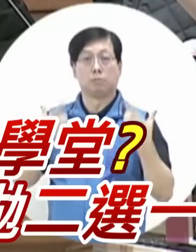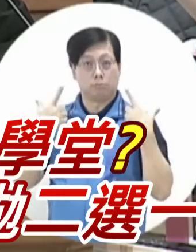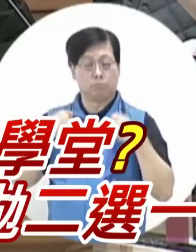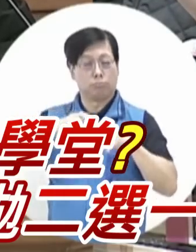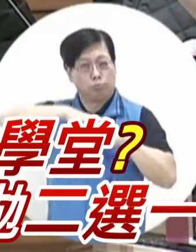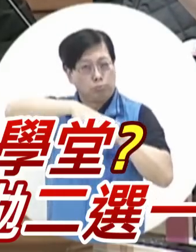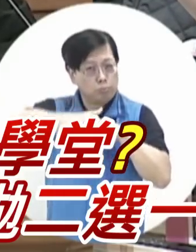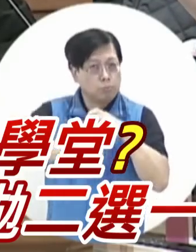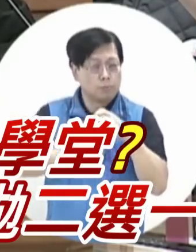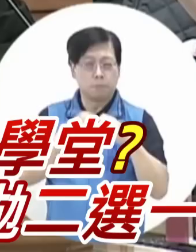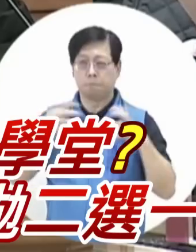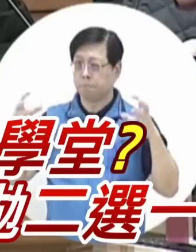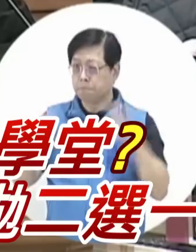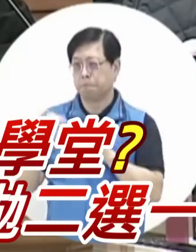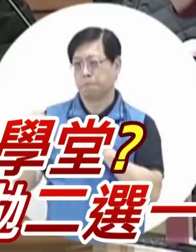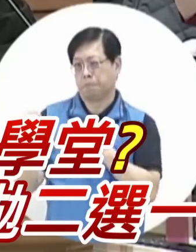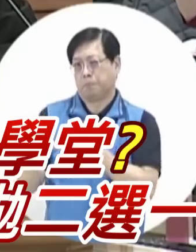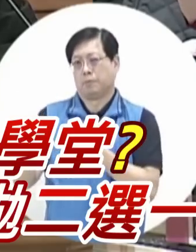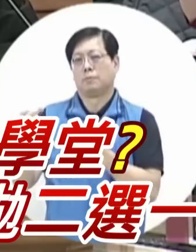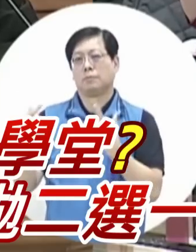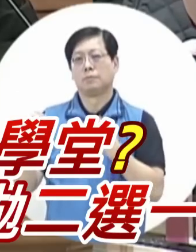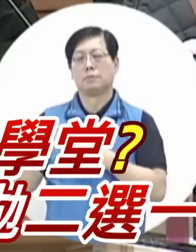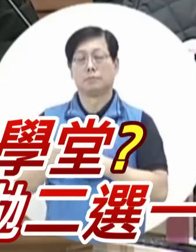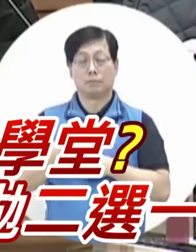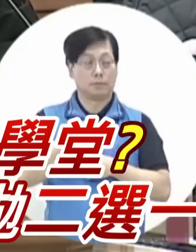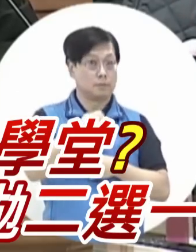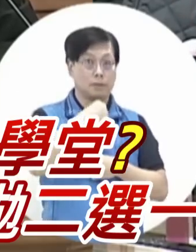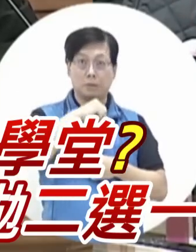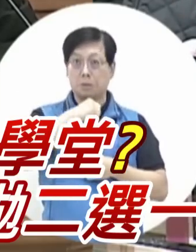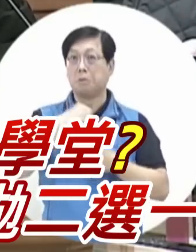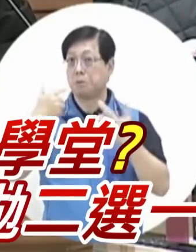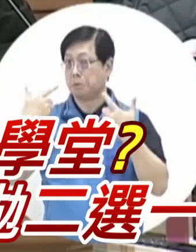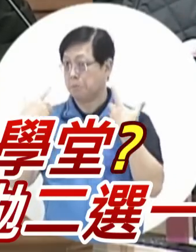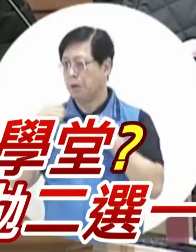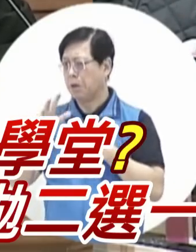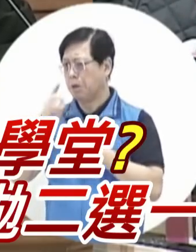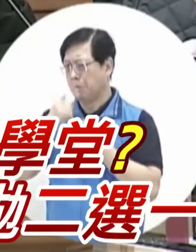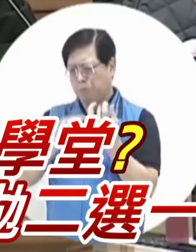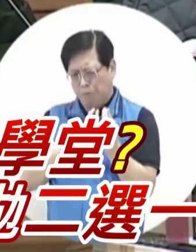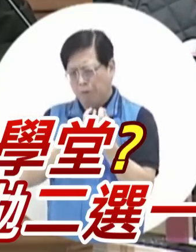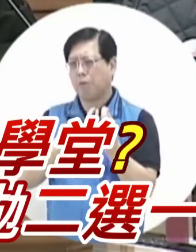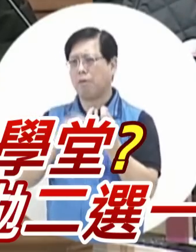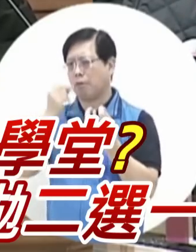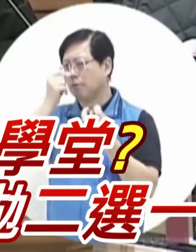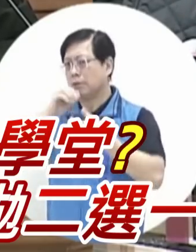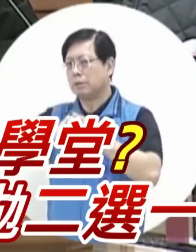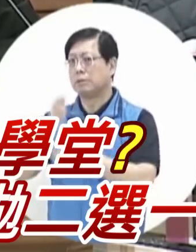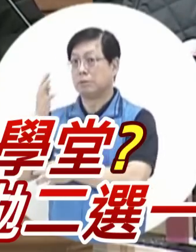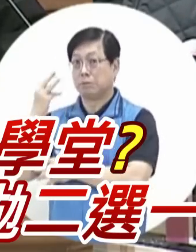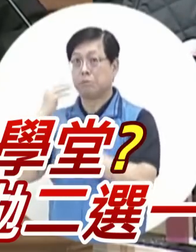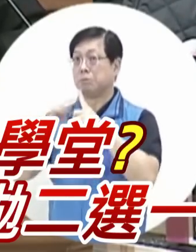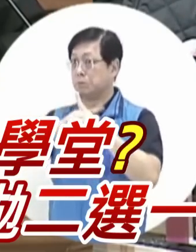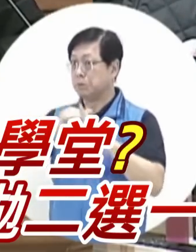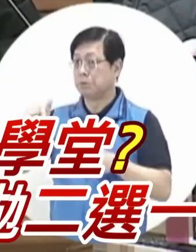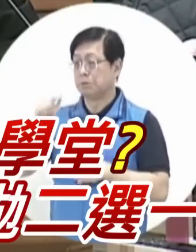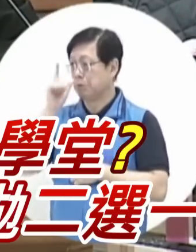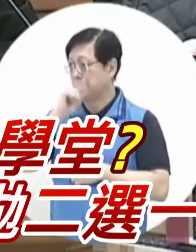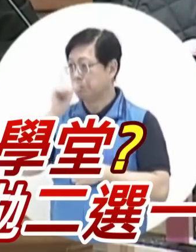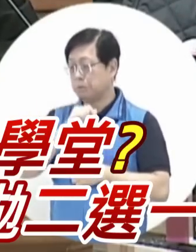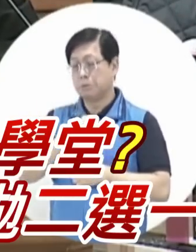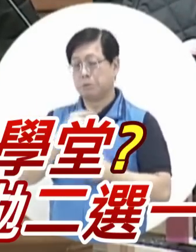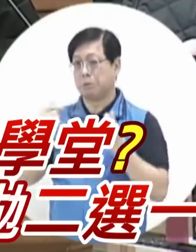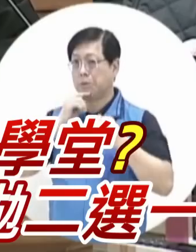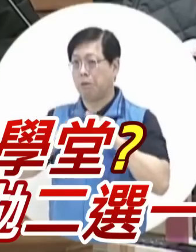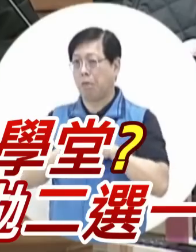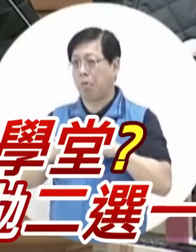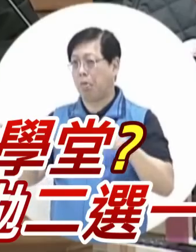界的共同敌人了，但是在台湾呢，就是有一群哈特别的、特定的政治人物呢，哈，活在平行的